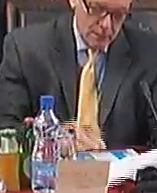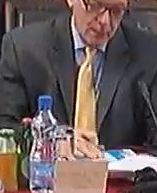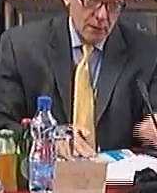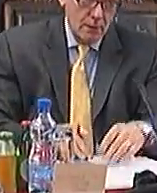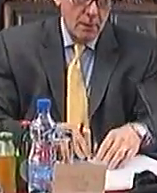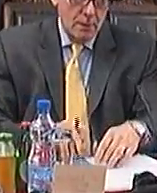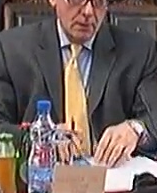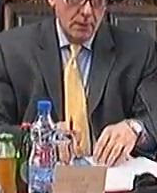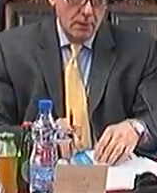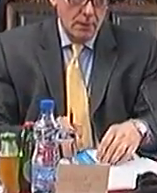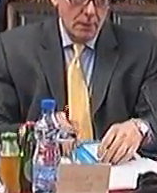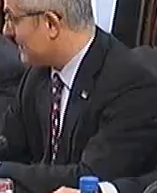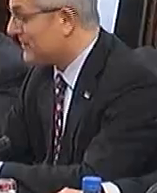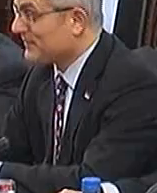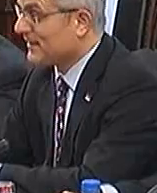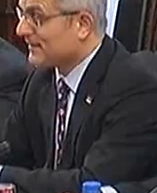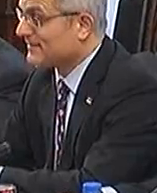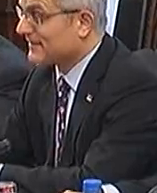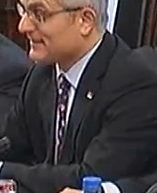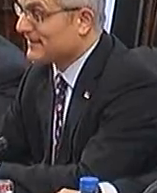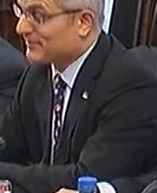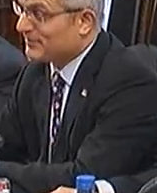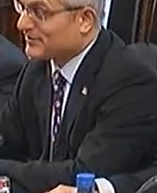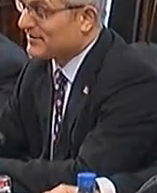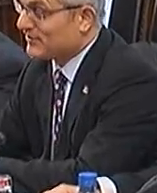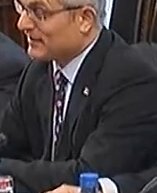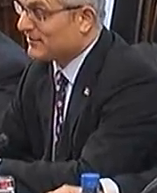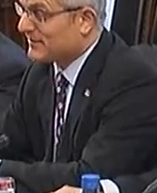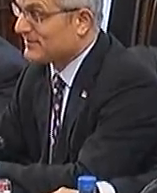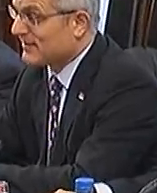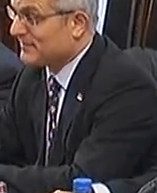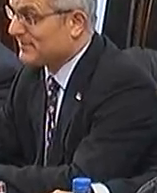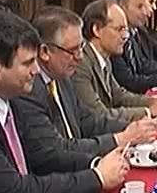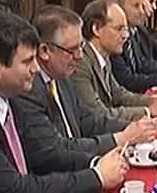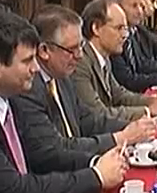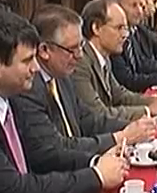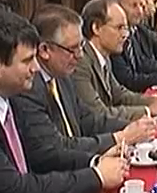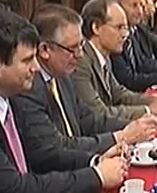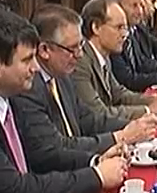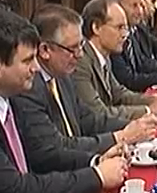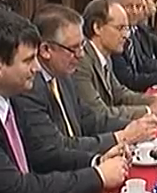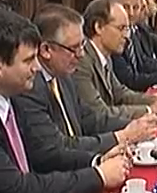Delegacija MMF-a zajedno sa ministrom ekonomije Mlađanom Dinkićem danas u poseti Kragujevcu.